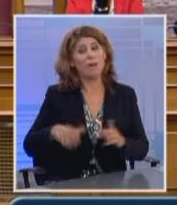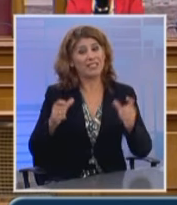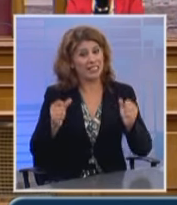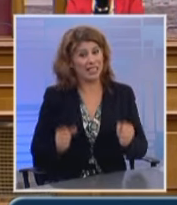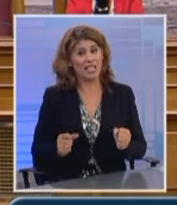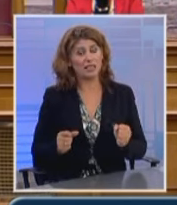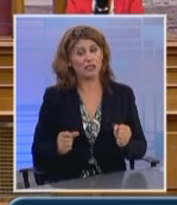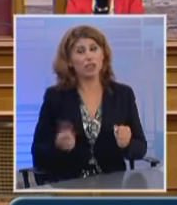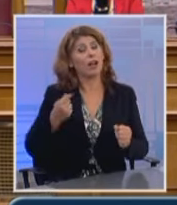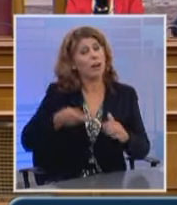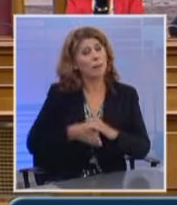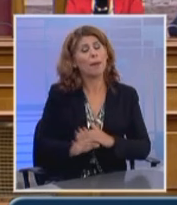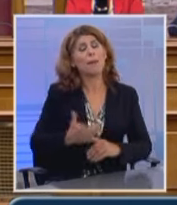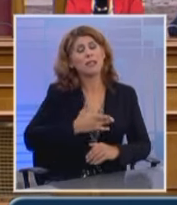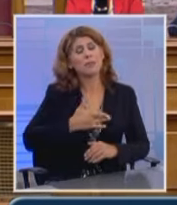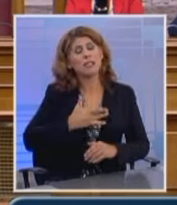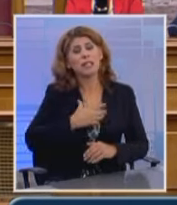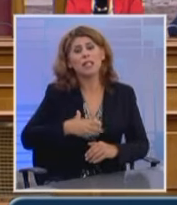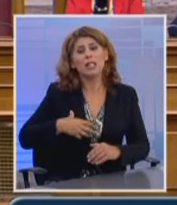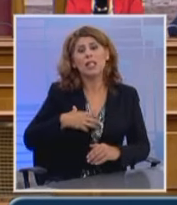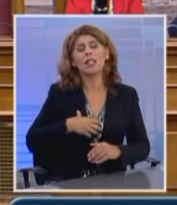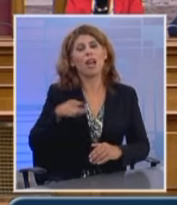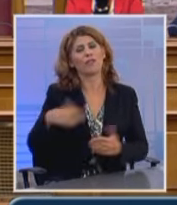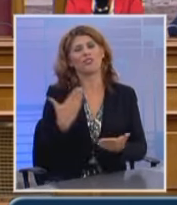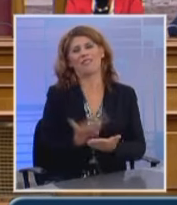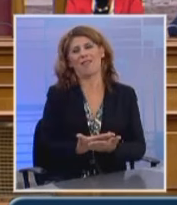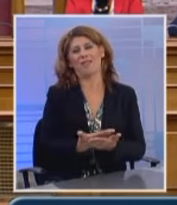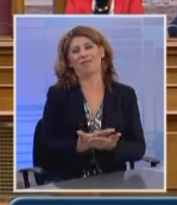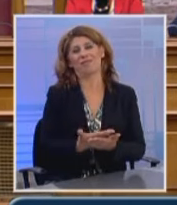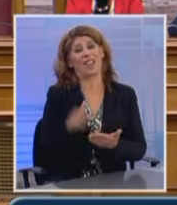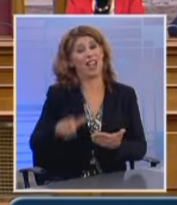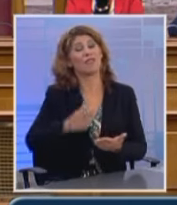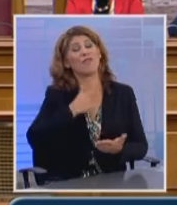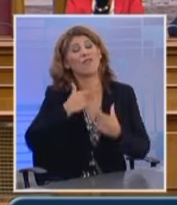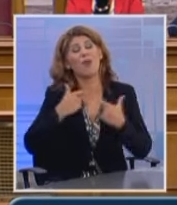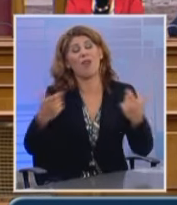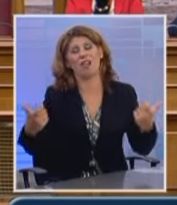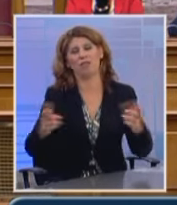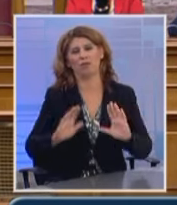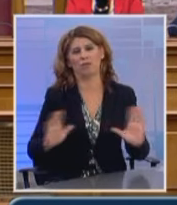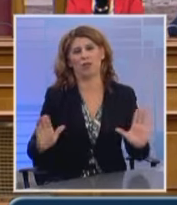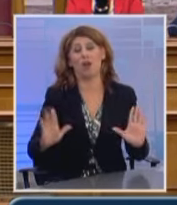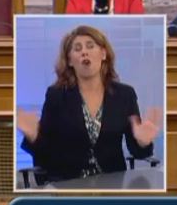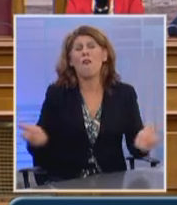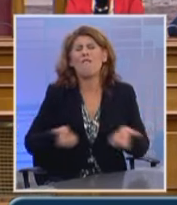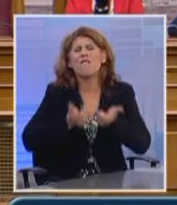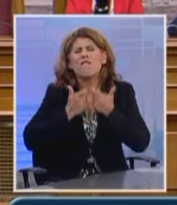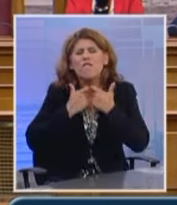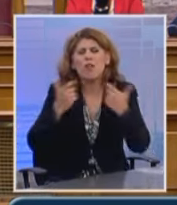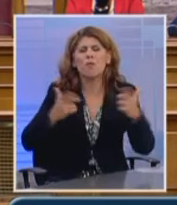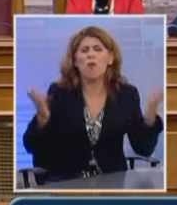έδρανο, μέσα από την ψυχή μας, αυτό ζητάμε, αυτό φωνάζουμε, όσο πιο δυνατά